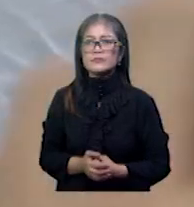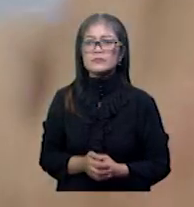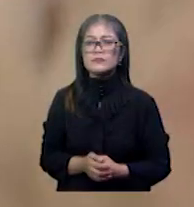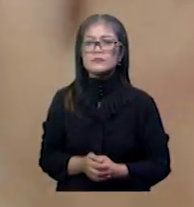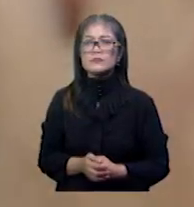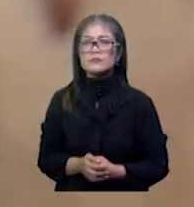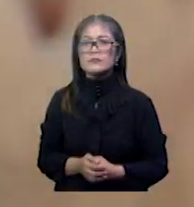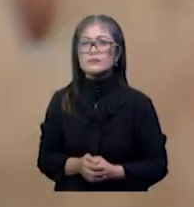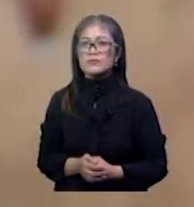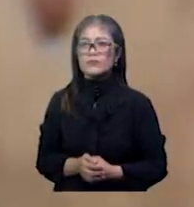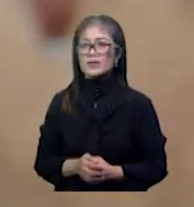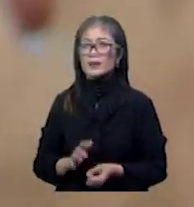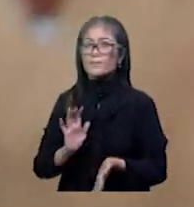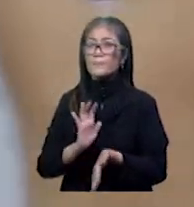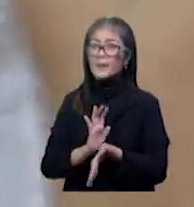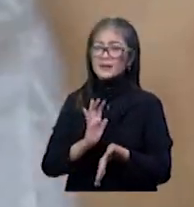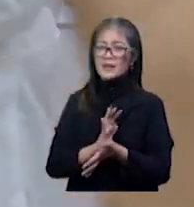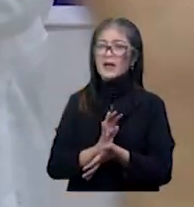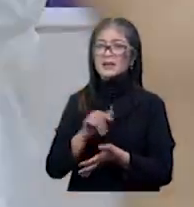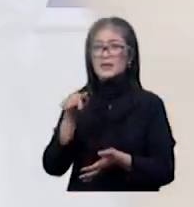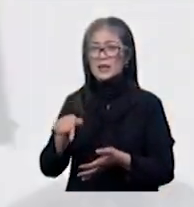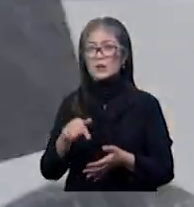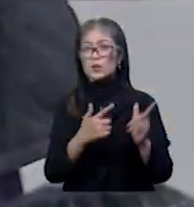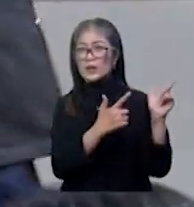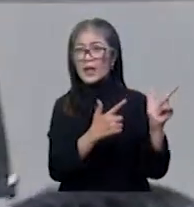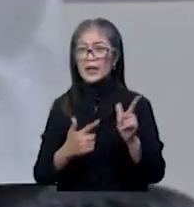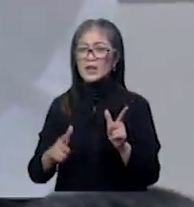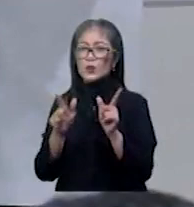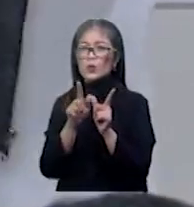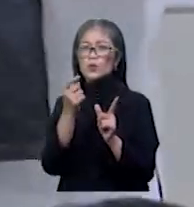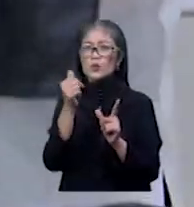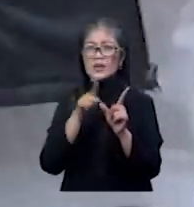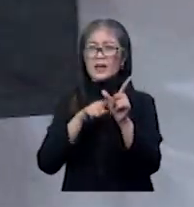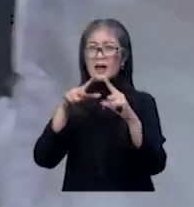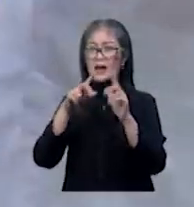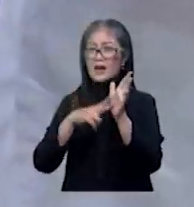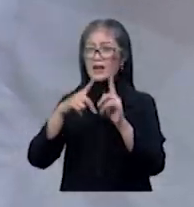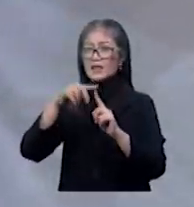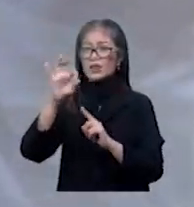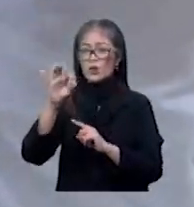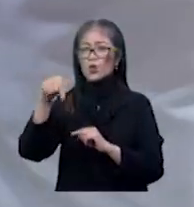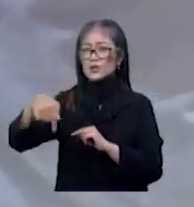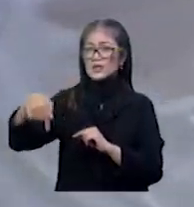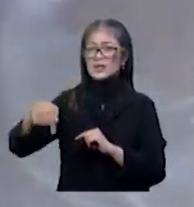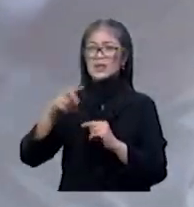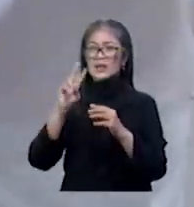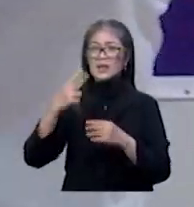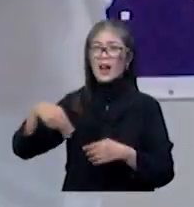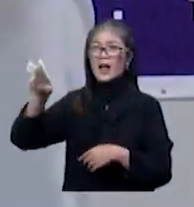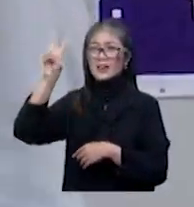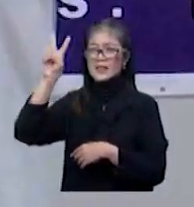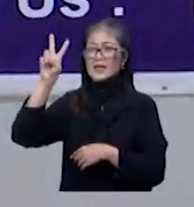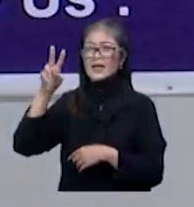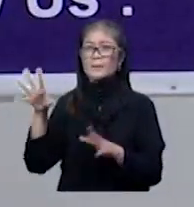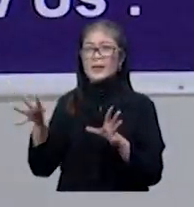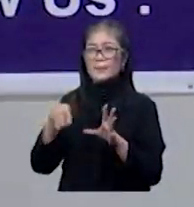Mantan Pangdam 4 Diponegoro, Mayjen Purnawirawan Wuryanto dilantik menjadi Ketua DPW Partai Perindo Jawa Tengah. Pelantikan dilaksanakan langsung oleh